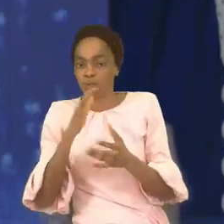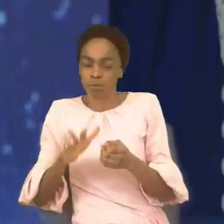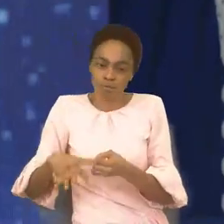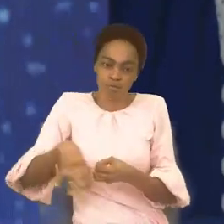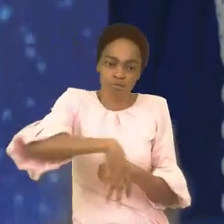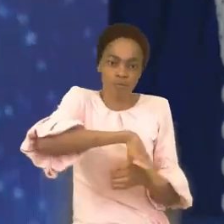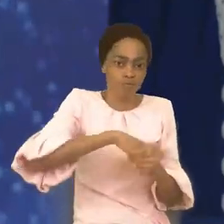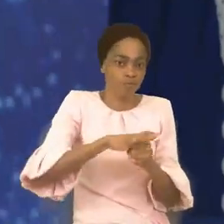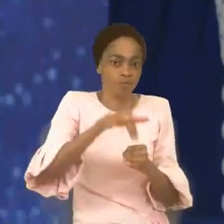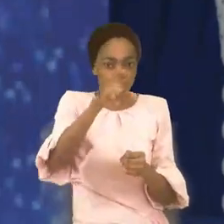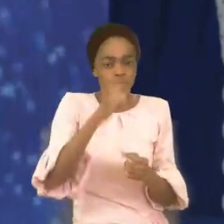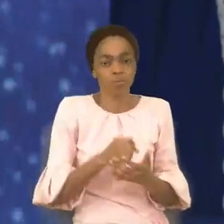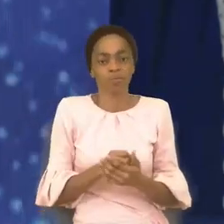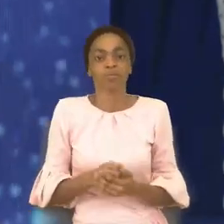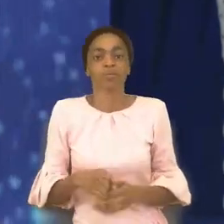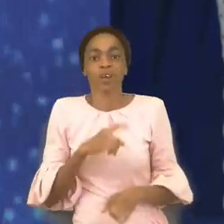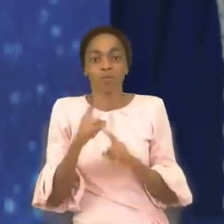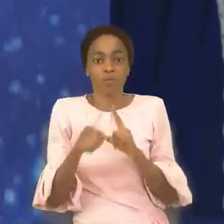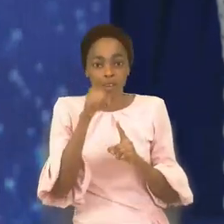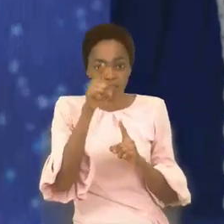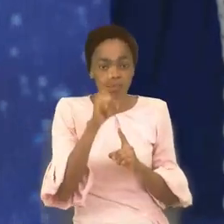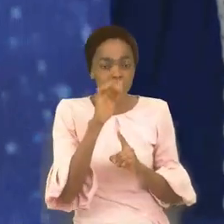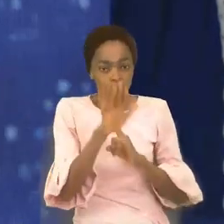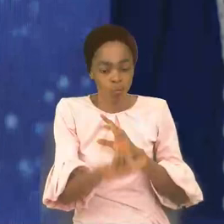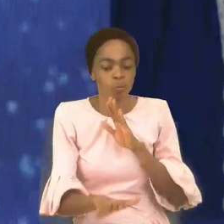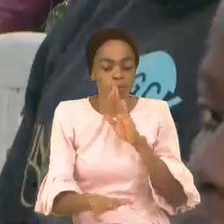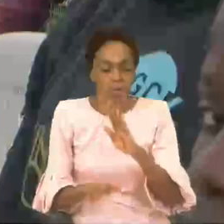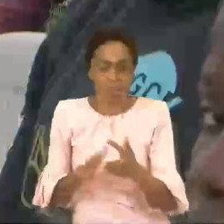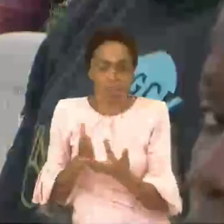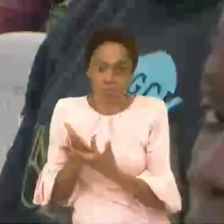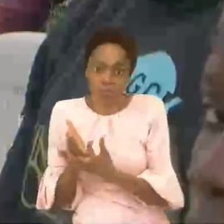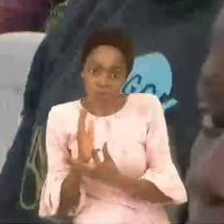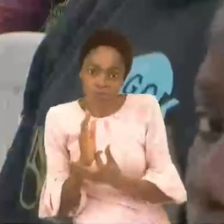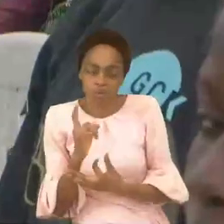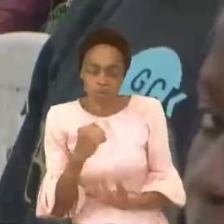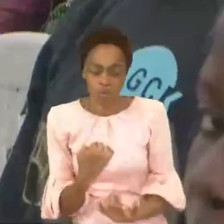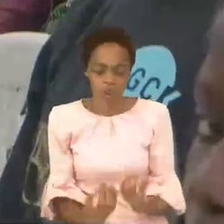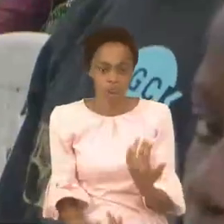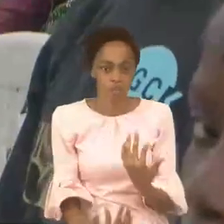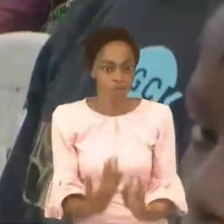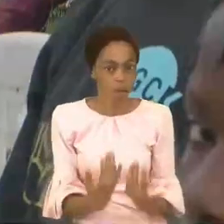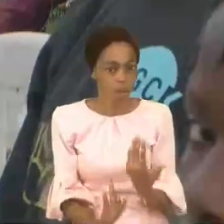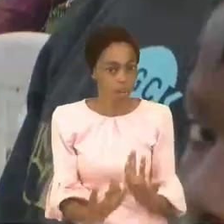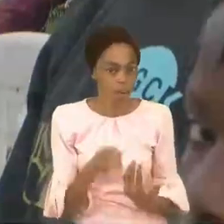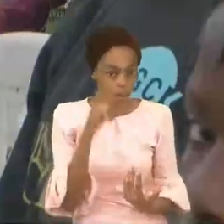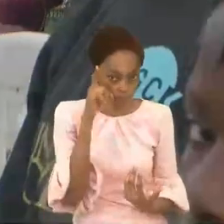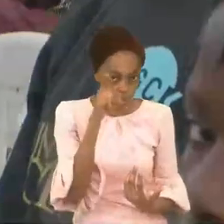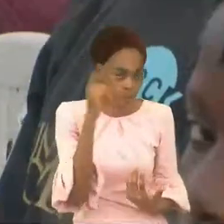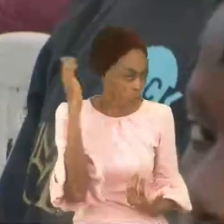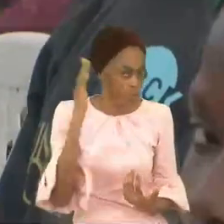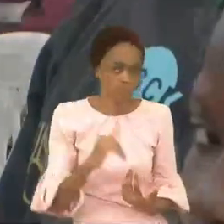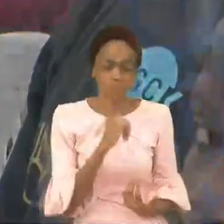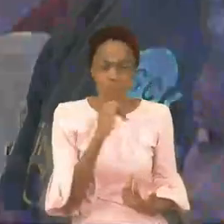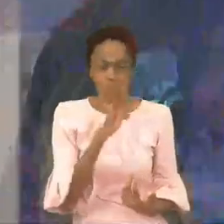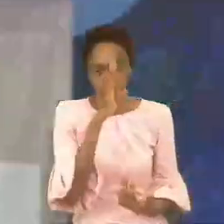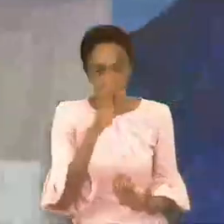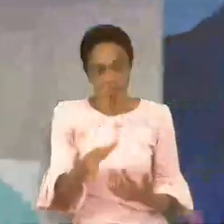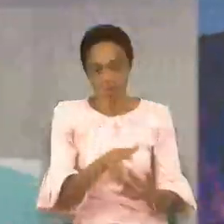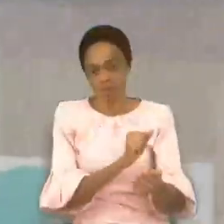ils ne te submergeront point. Si tu marches dans le feu, tu ne te brûleras pas.